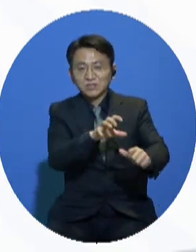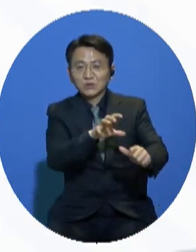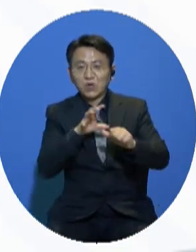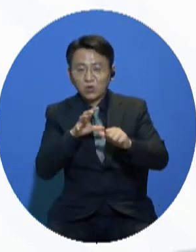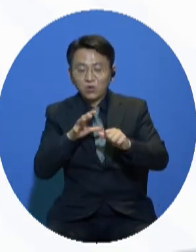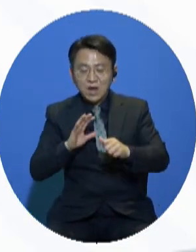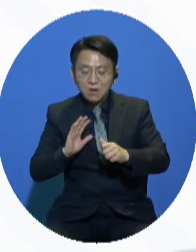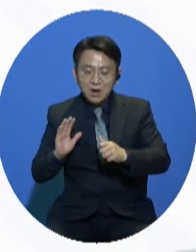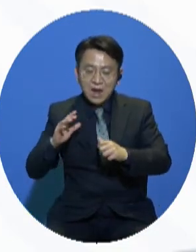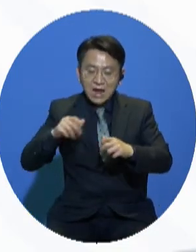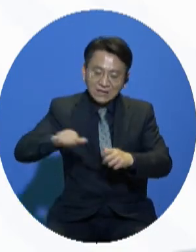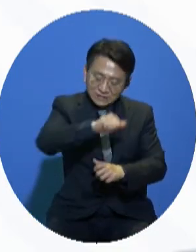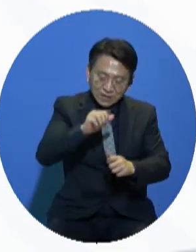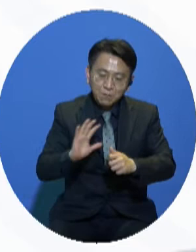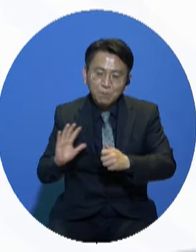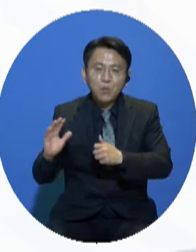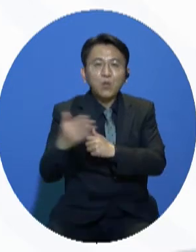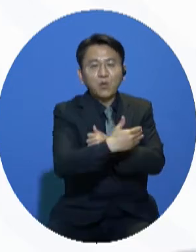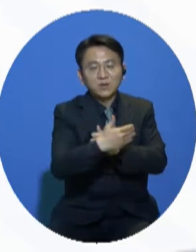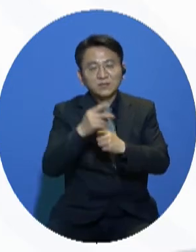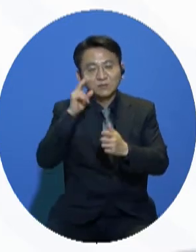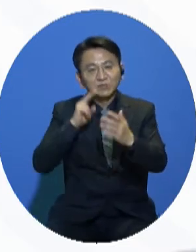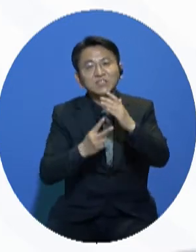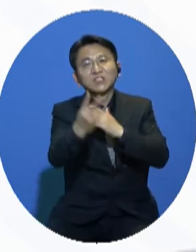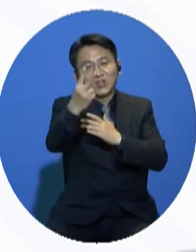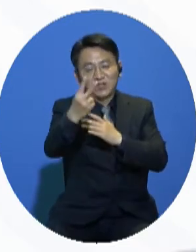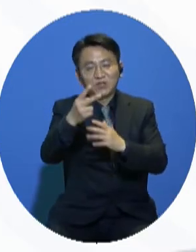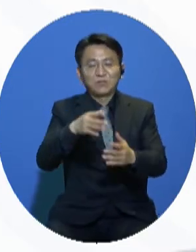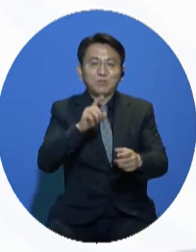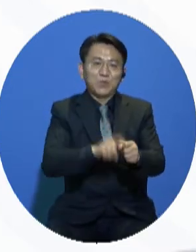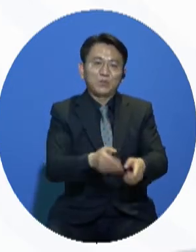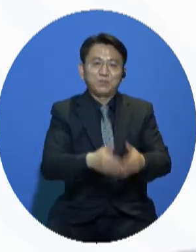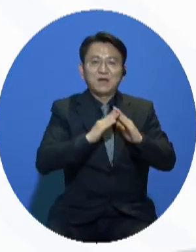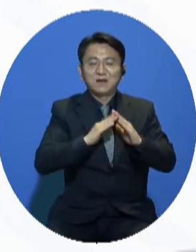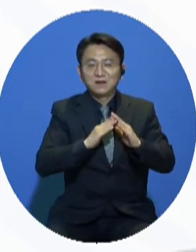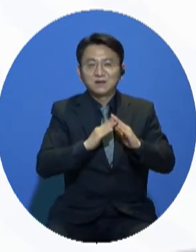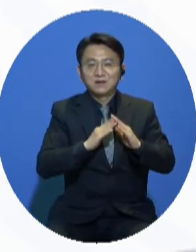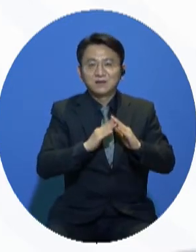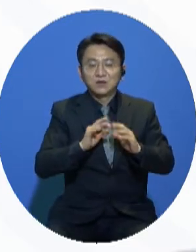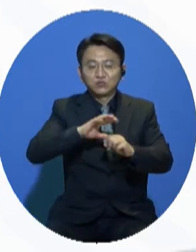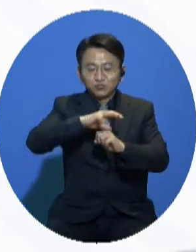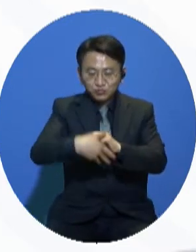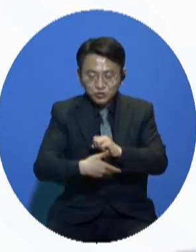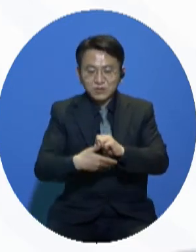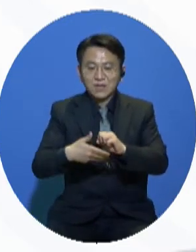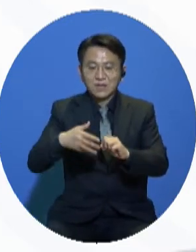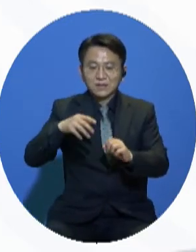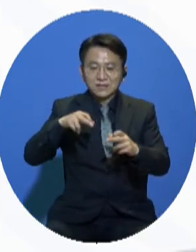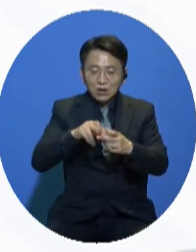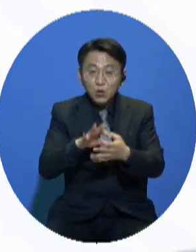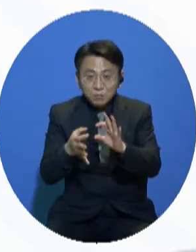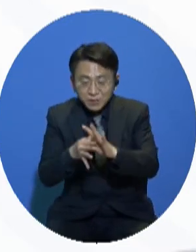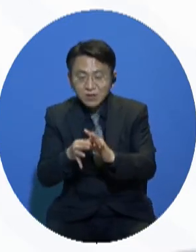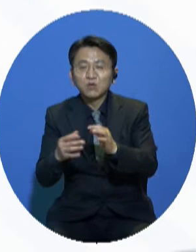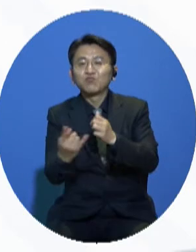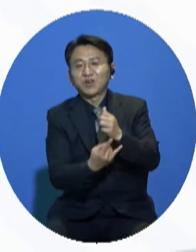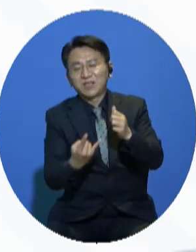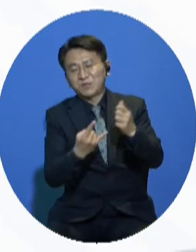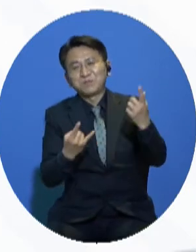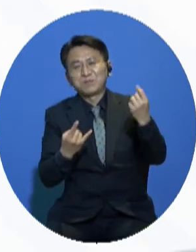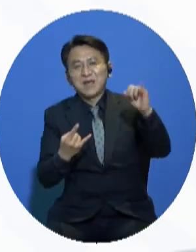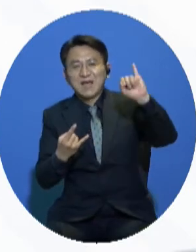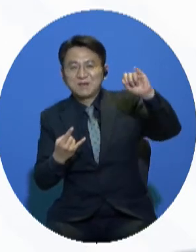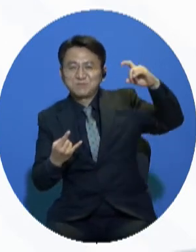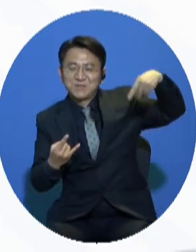활용을 하여서 포용적인 아시아를 만들자라는 그런 비전 하에서 설립되었습니다. 국제 패럴림픽 위원회도 비슷한 비전을